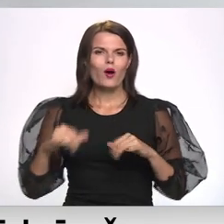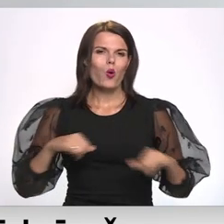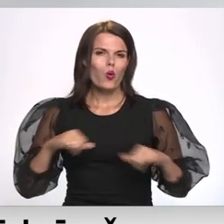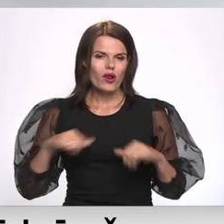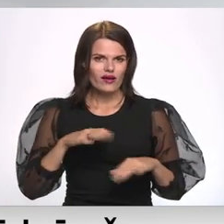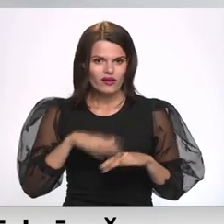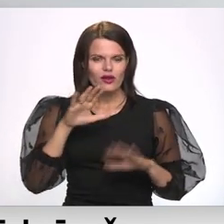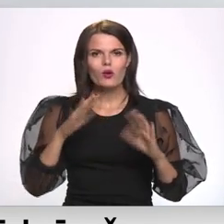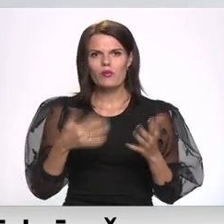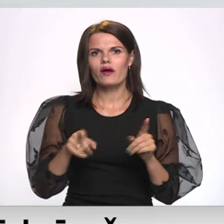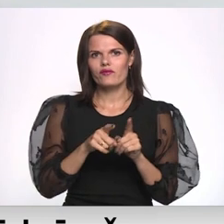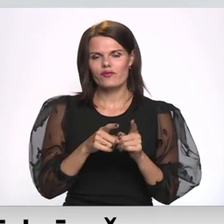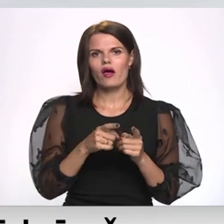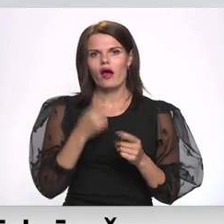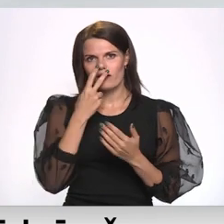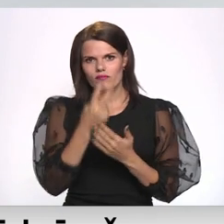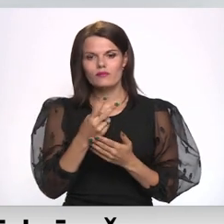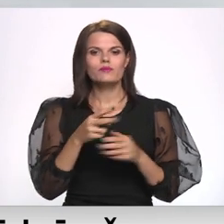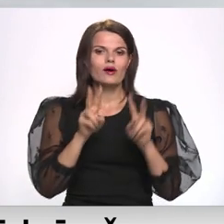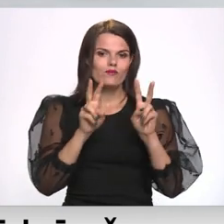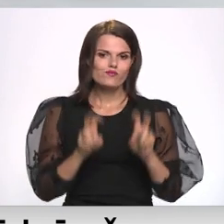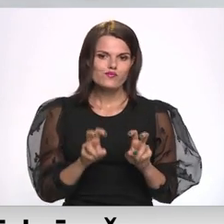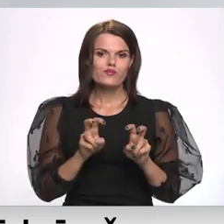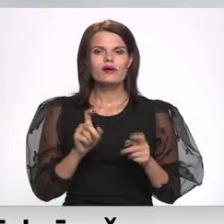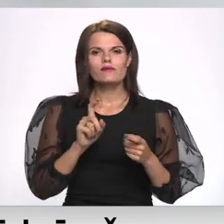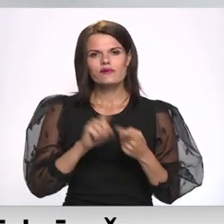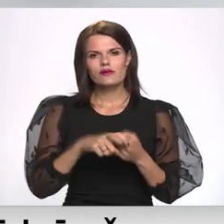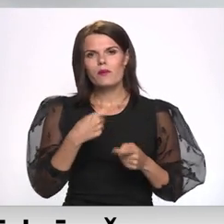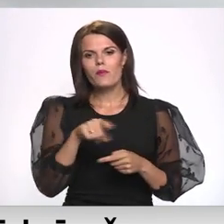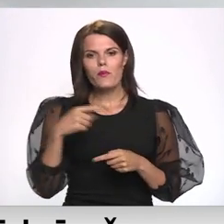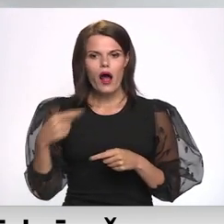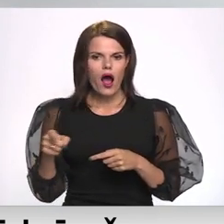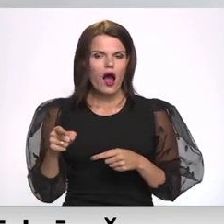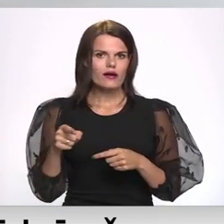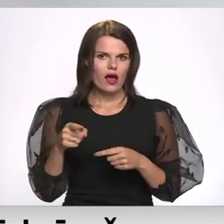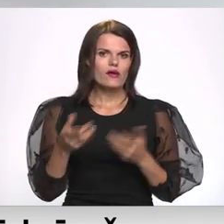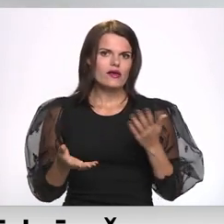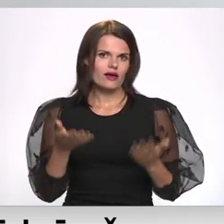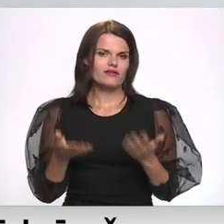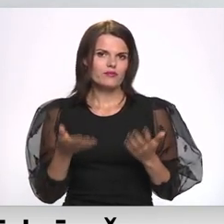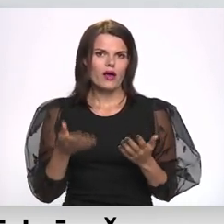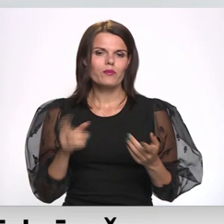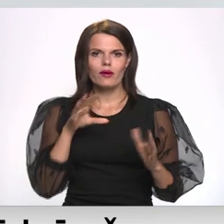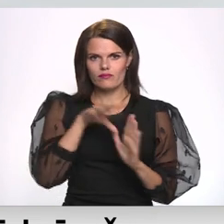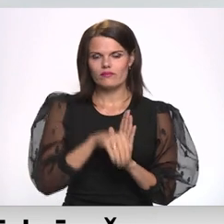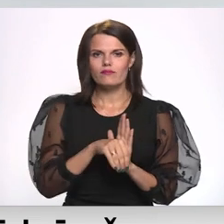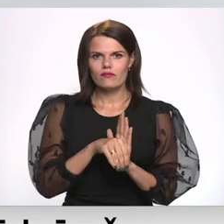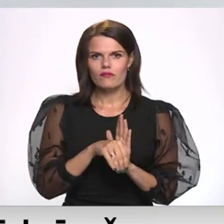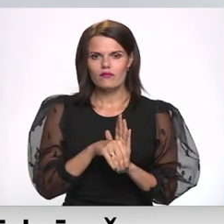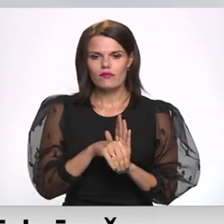tas darbības, protams, arī procesa ietvaros tiks izvērtēts arī pārējās visas iespējamās versijas, tā skaitā arī